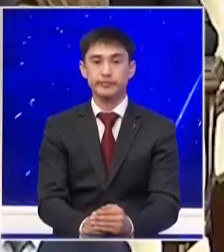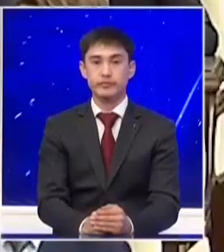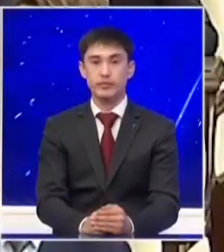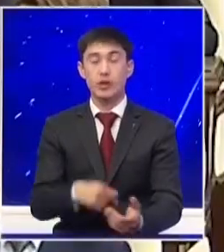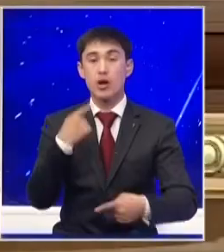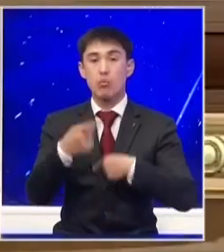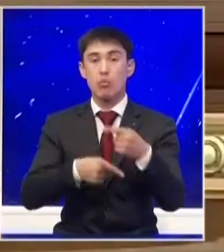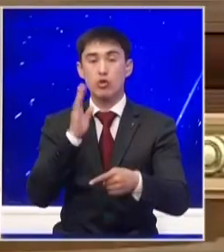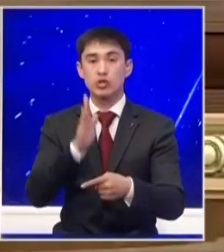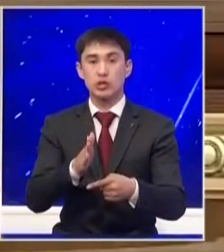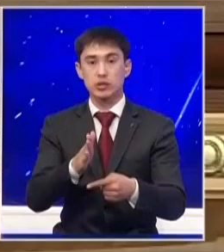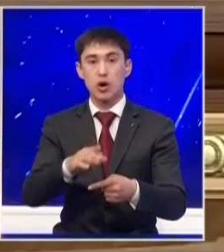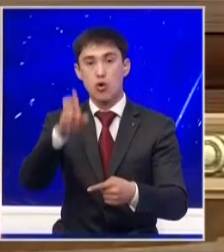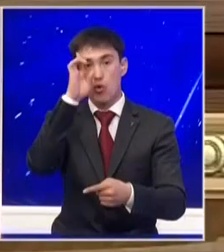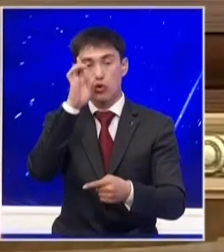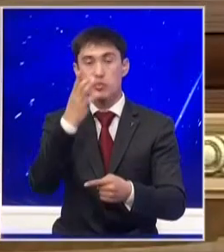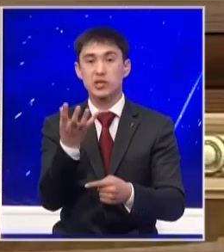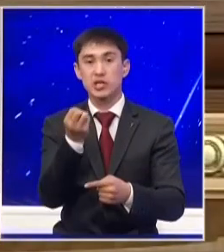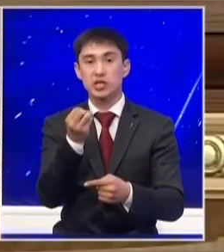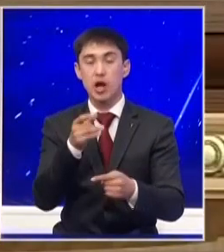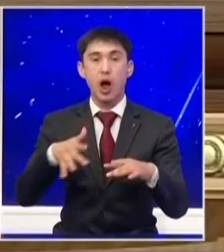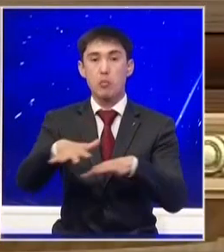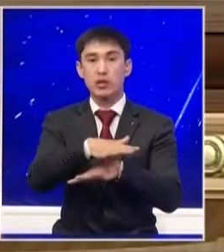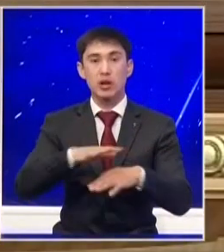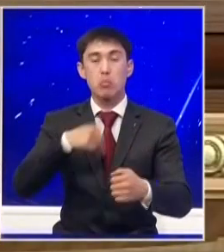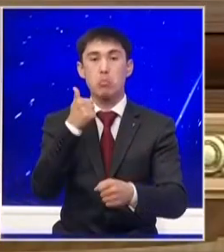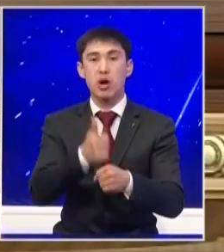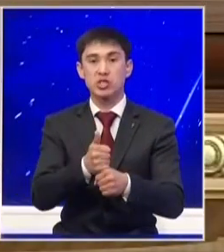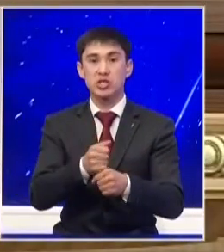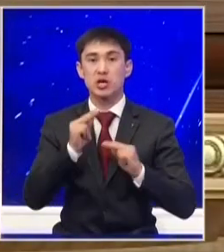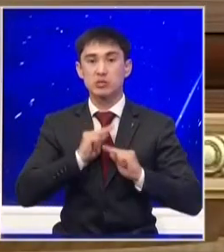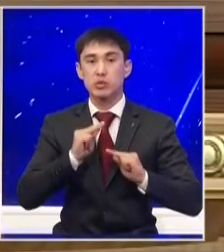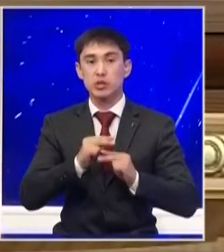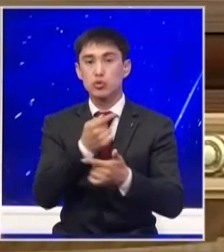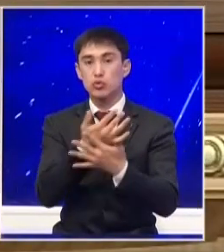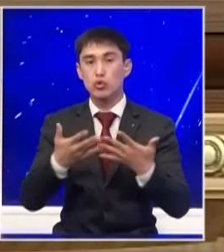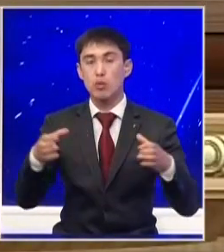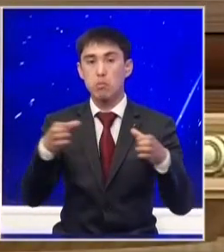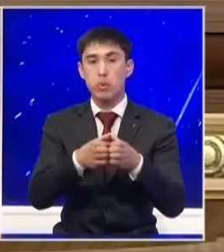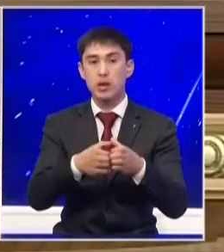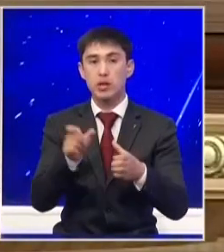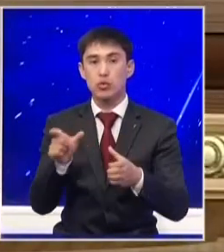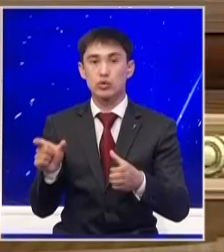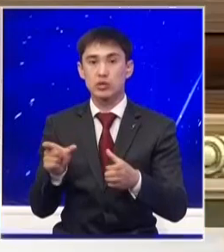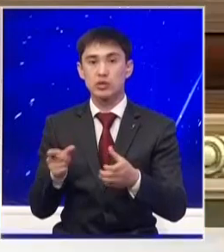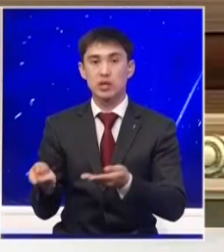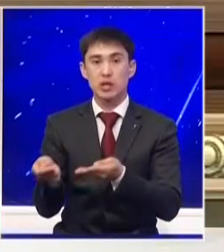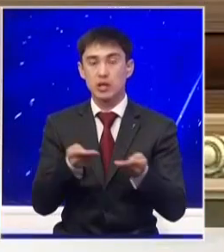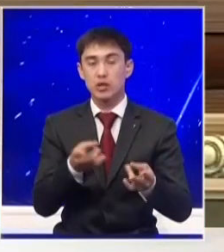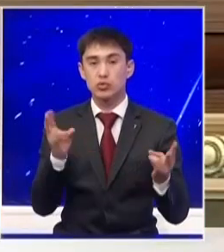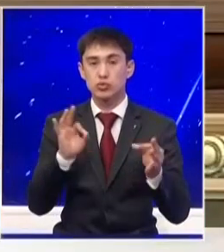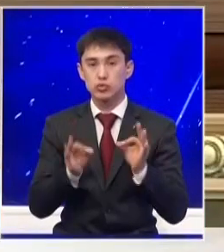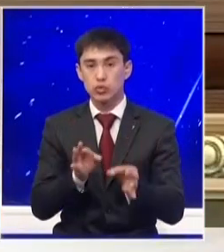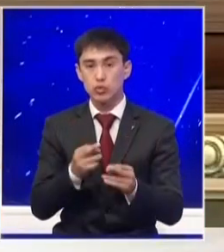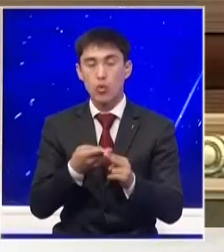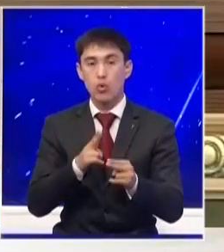Болашақта үкіметтегі және аймақтардағы басшылық қызметкерге түрлі партия өкілдерін тартқан жөн.